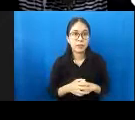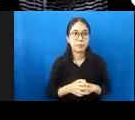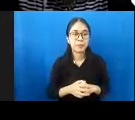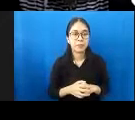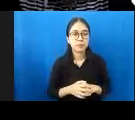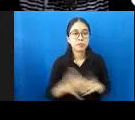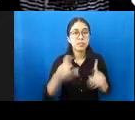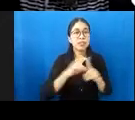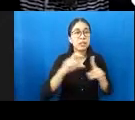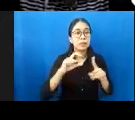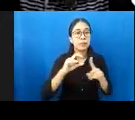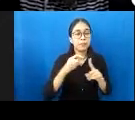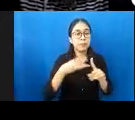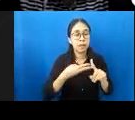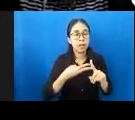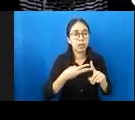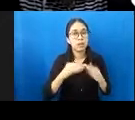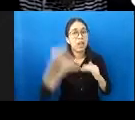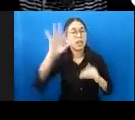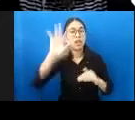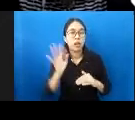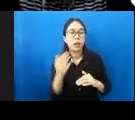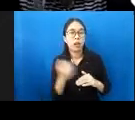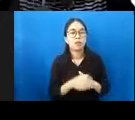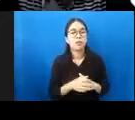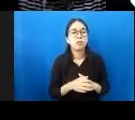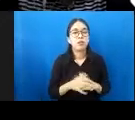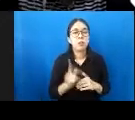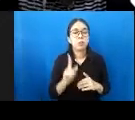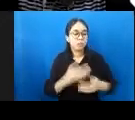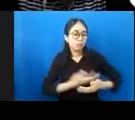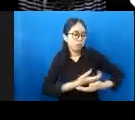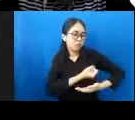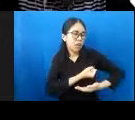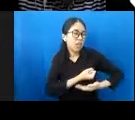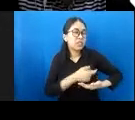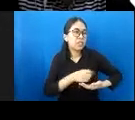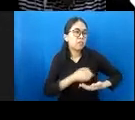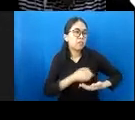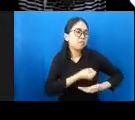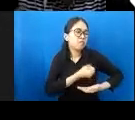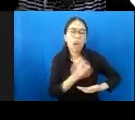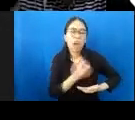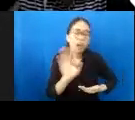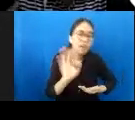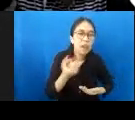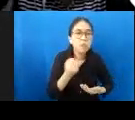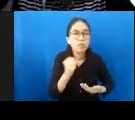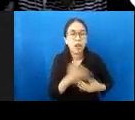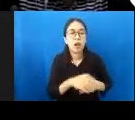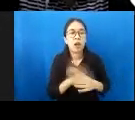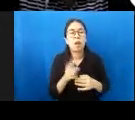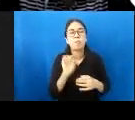BB tidak naik, ya, diberikan susu formula karena ibu tidak menghasilkan ASI, muntah, lain-lain, tidak ada keluhan. Ternyata ada bidan yang, dok,